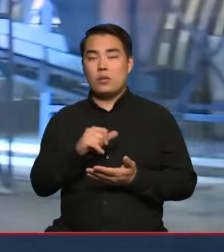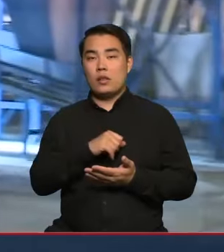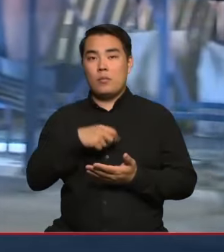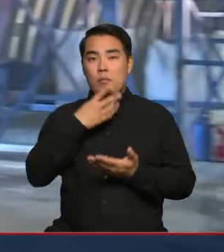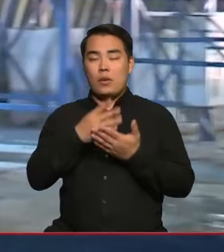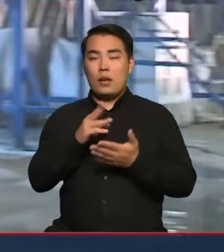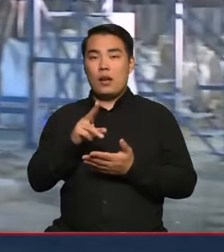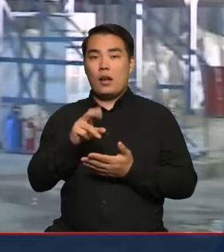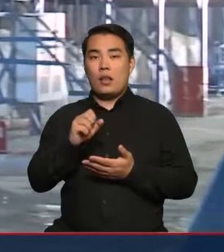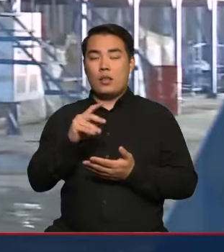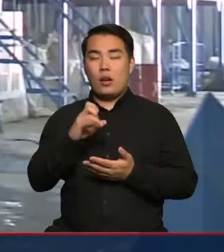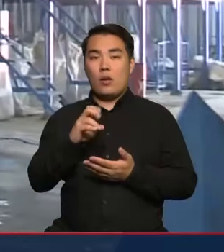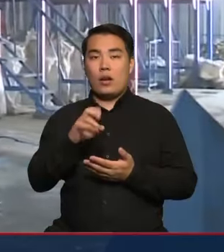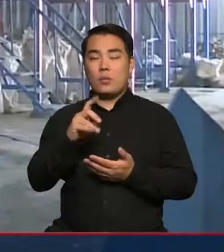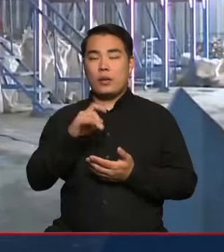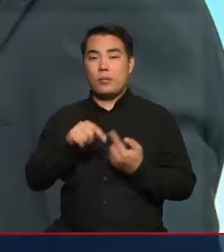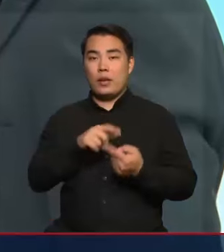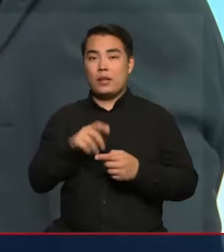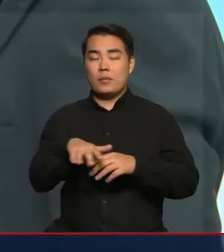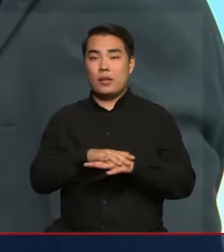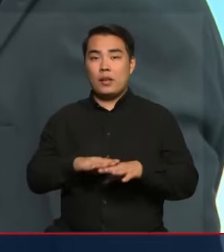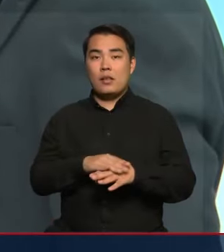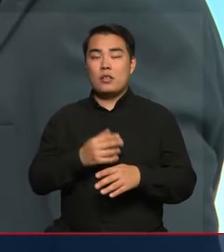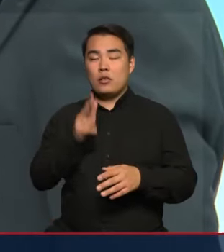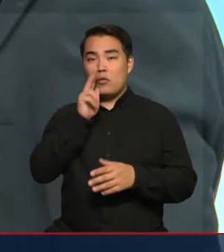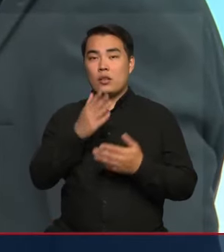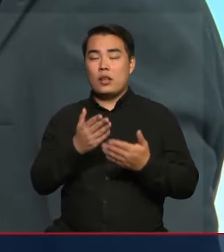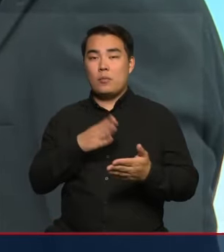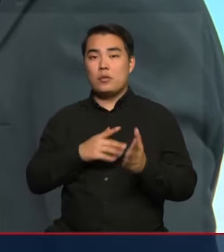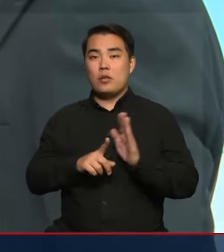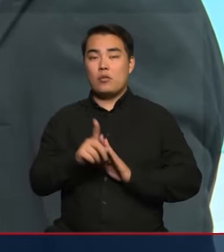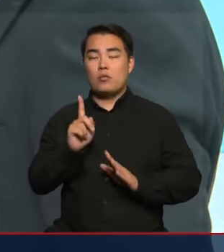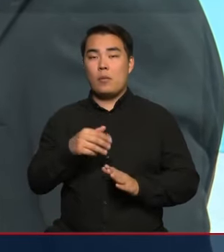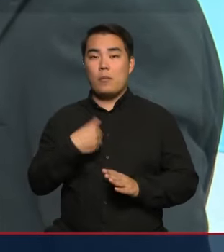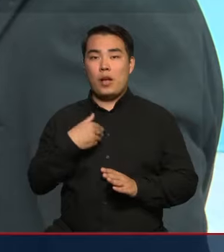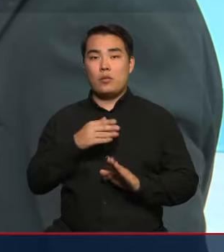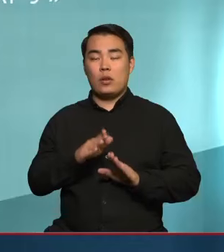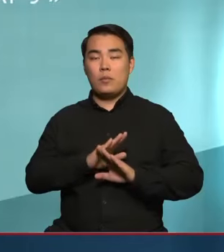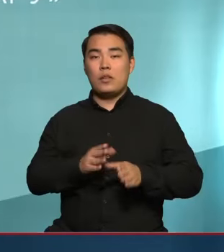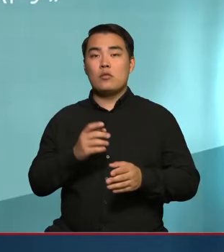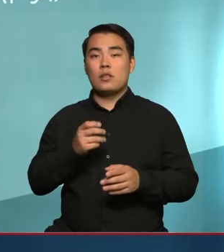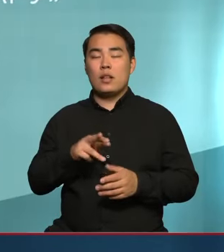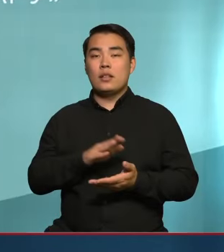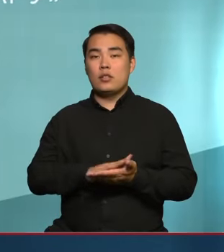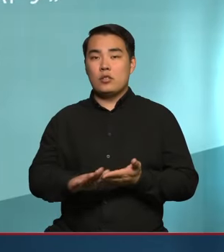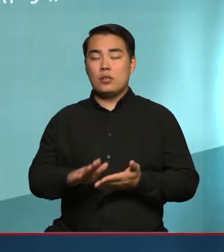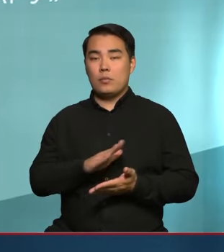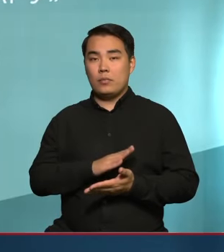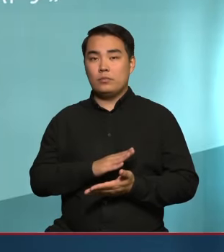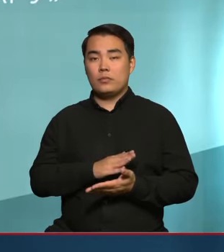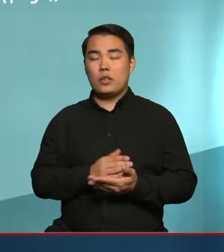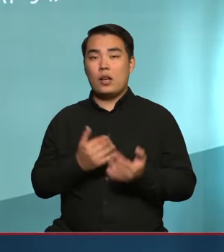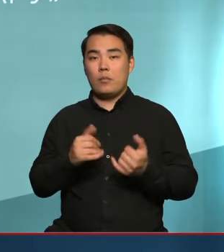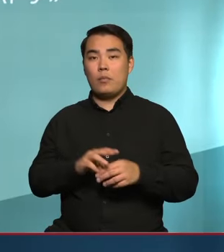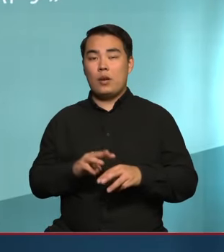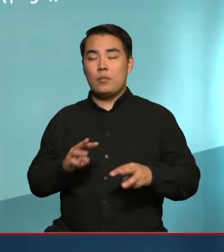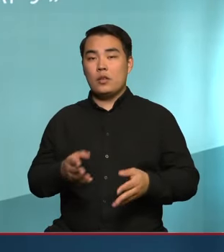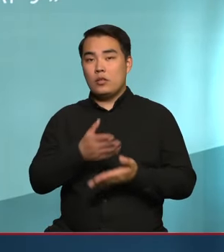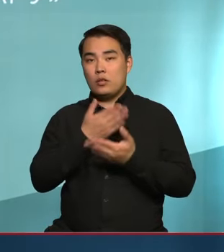Мейірбек Қуанышев бұл жұмысты 3 жыл бұрын бастаған. Бірақ пайда табу үшін емес, тазалық үшін ғана дейді. Өкінішке орай қазіргі таңда жоқ